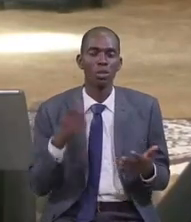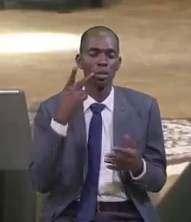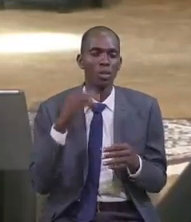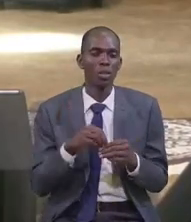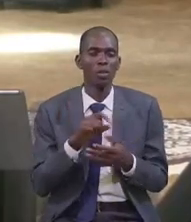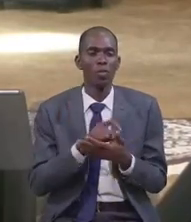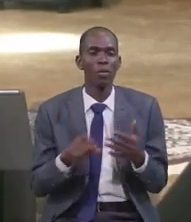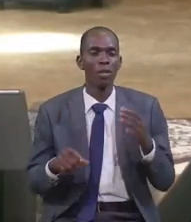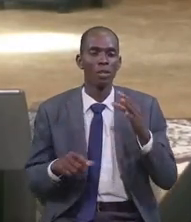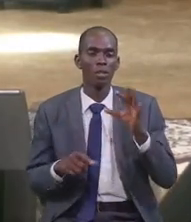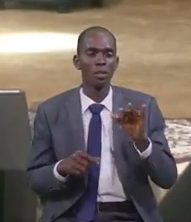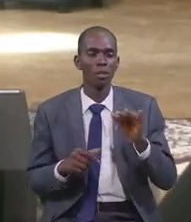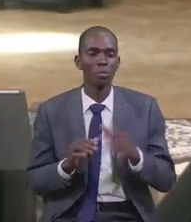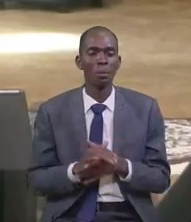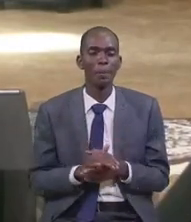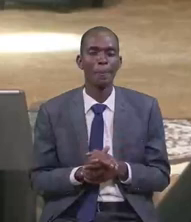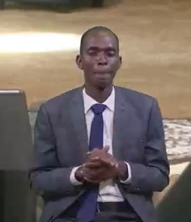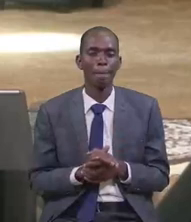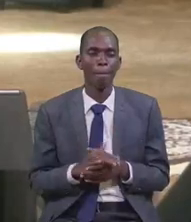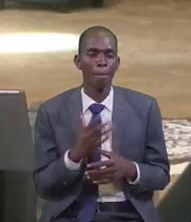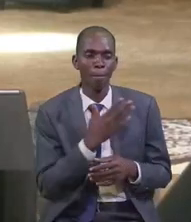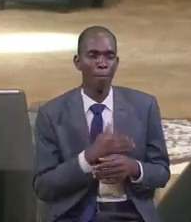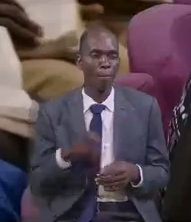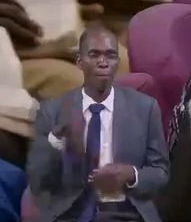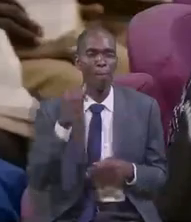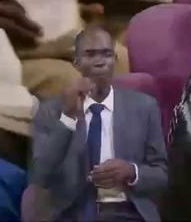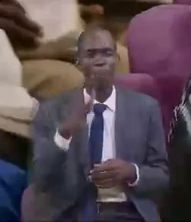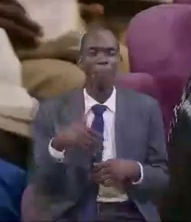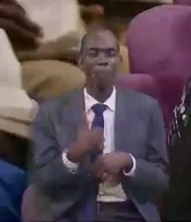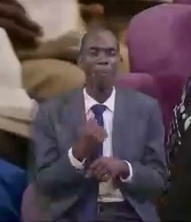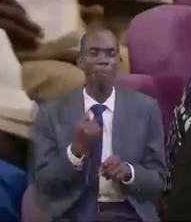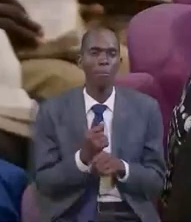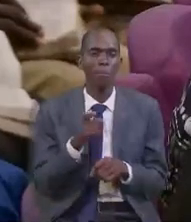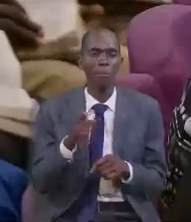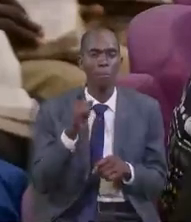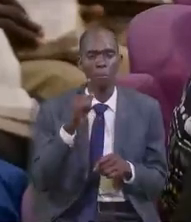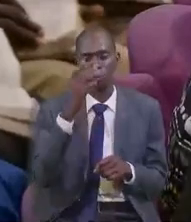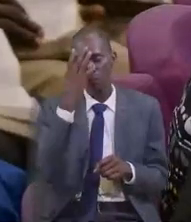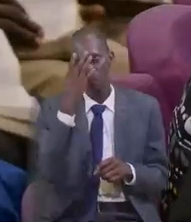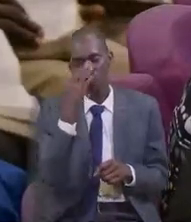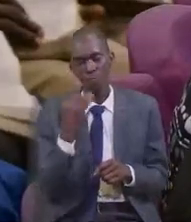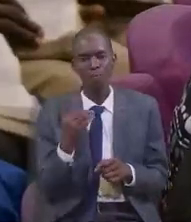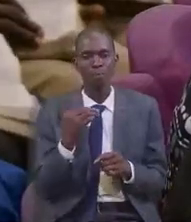19. Elle l'endormit sur ses genoux.